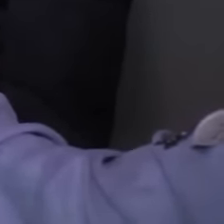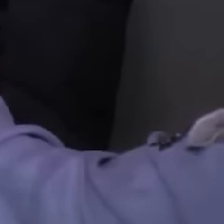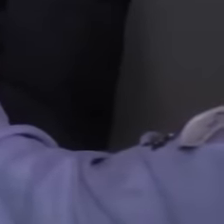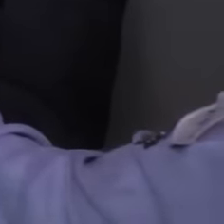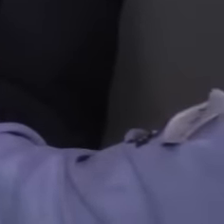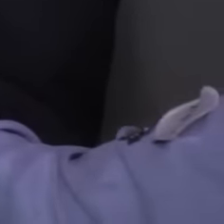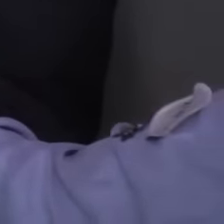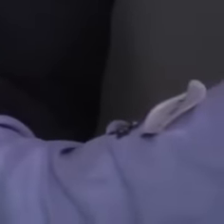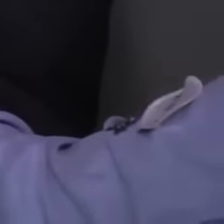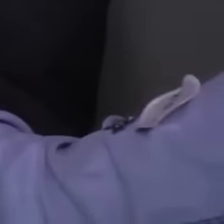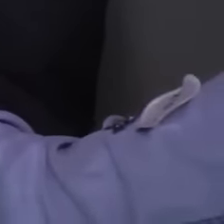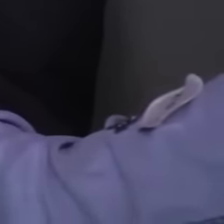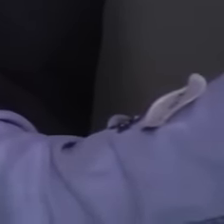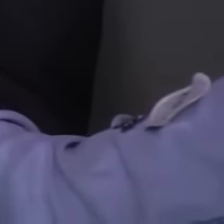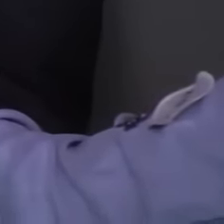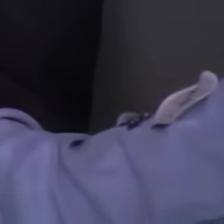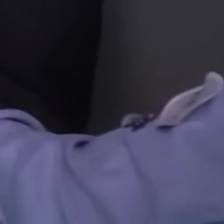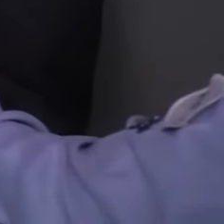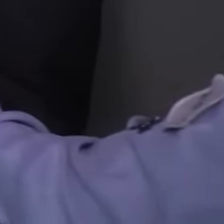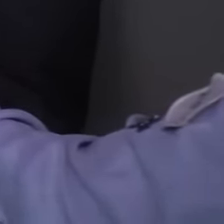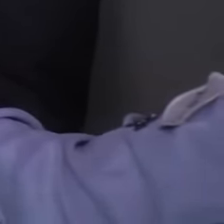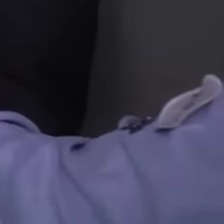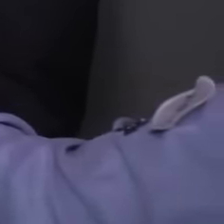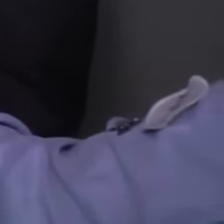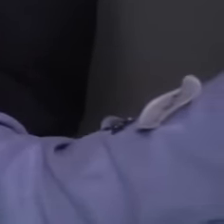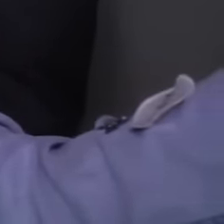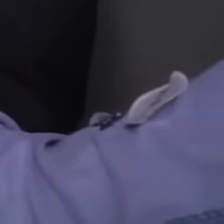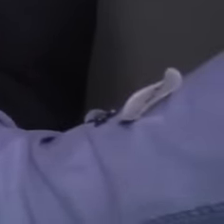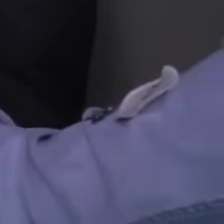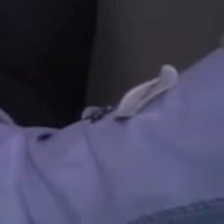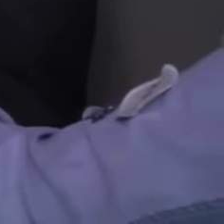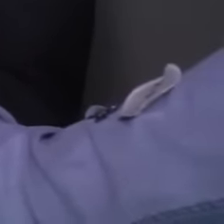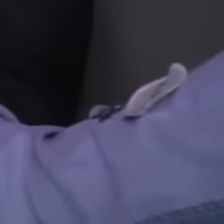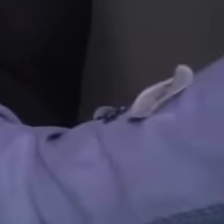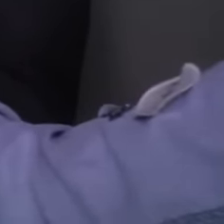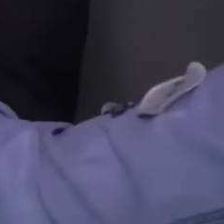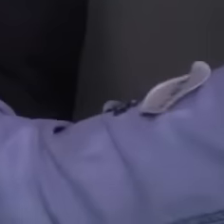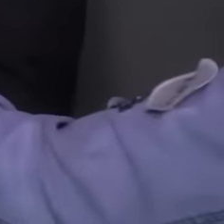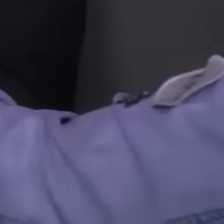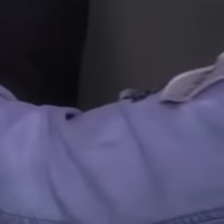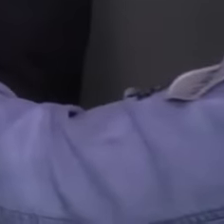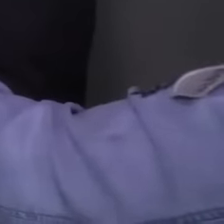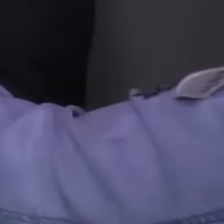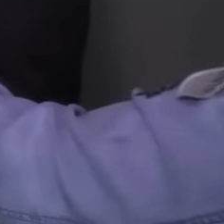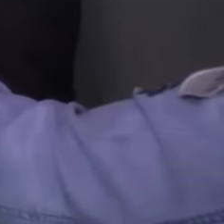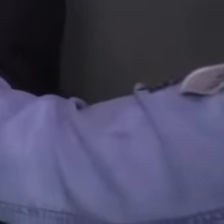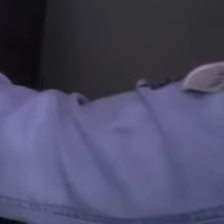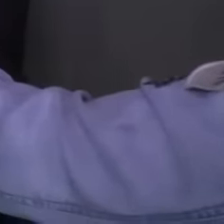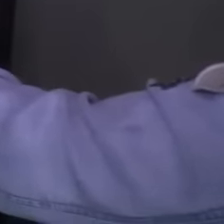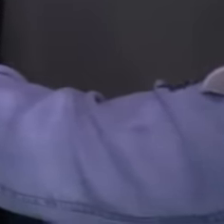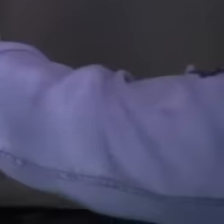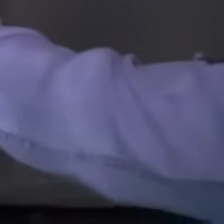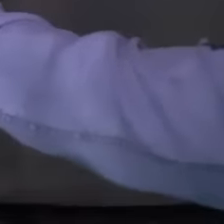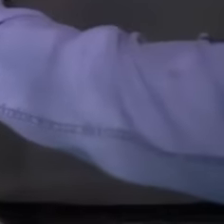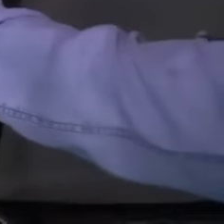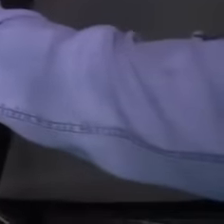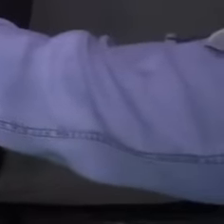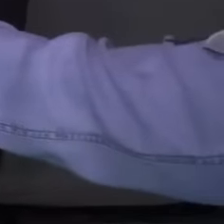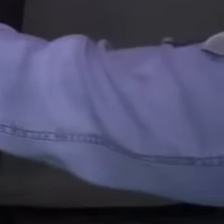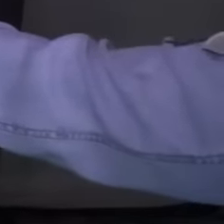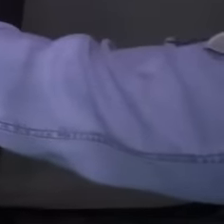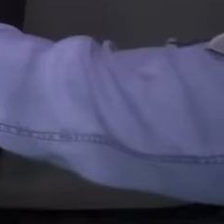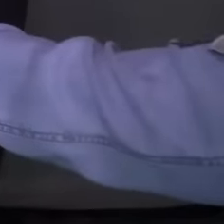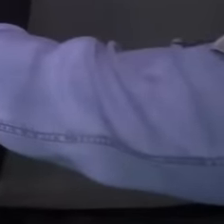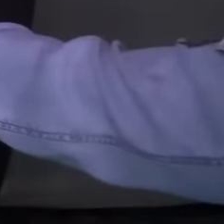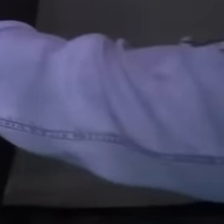na pinapatawag daw po ako sa HR ng January 10 ng 10 a.m. Nagpunta po ako ng January 10 na 10 a.m. sa HR.